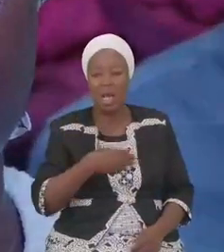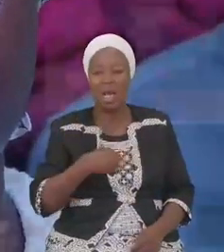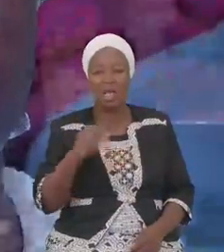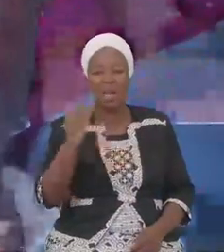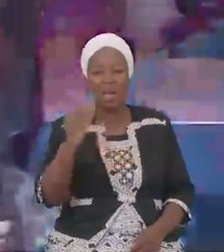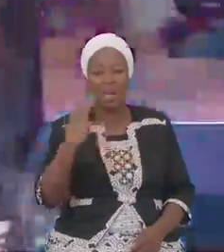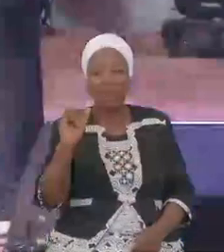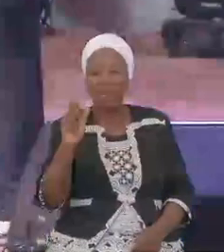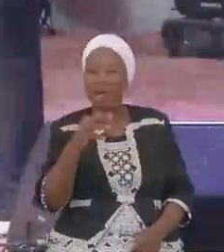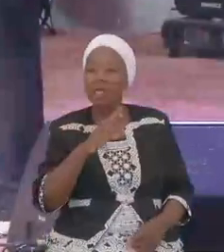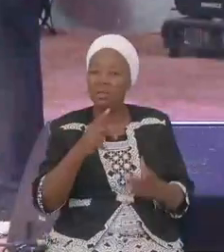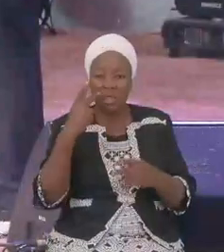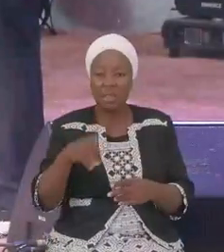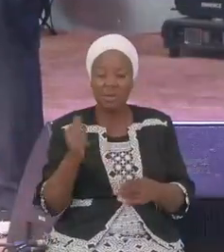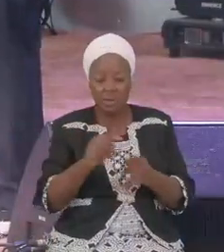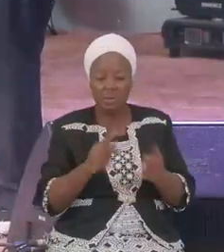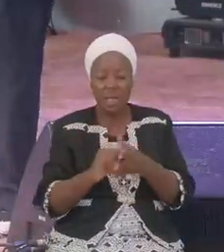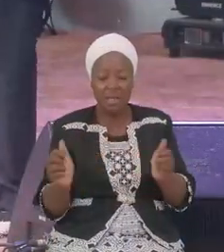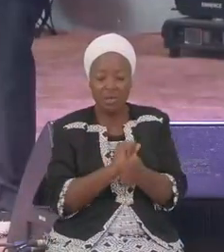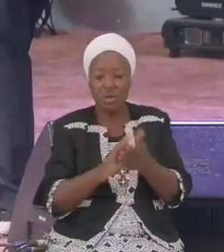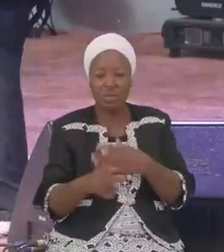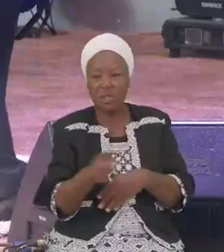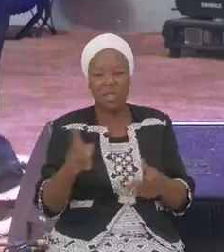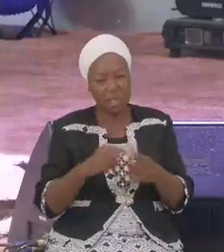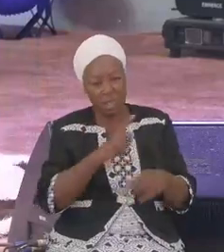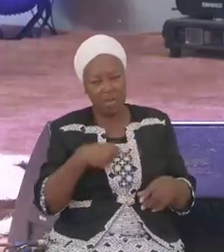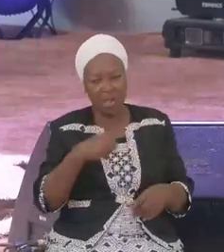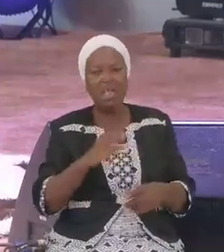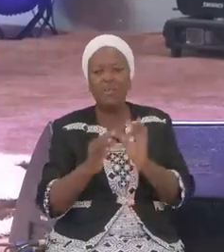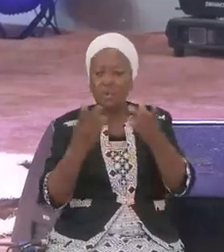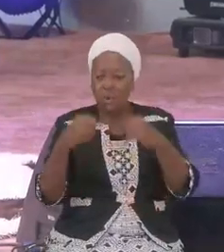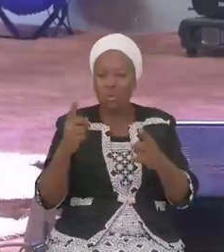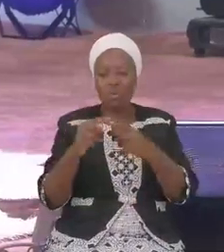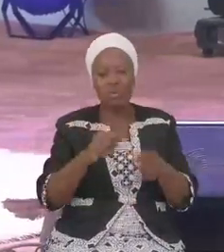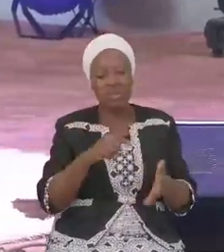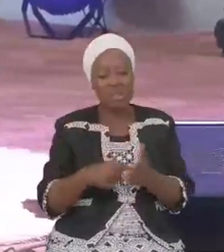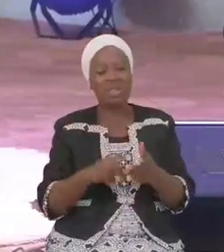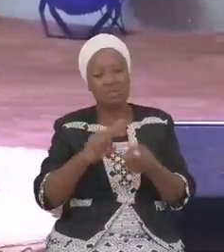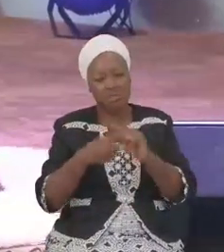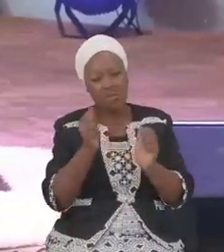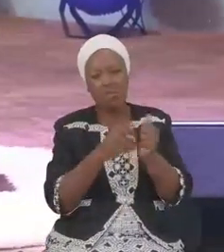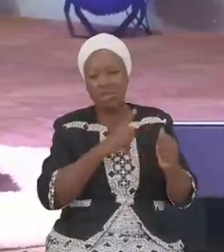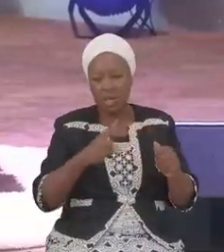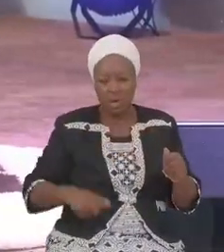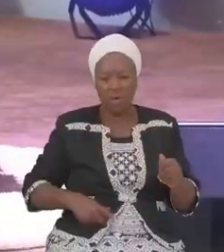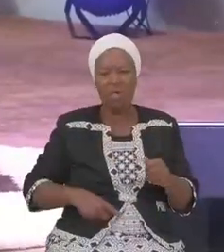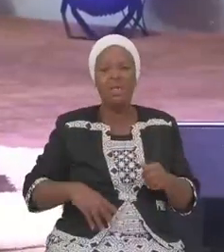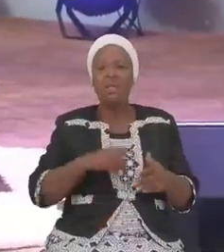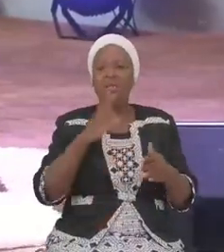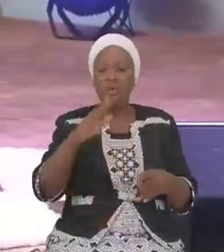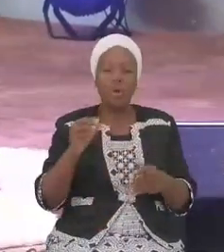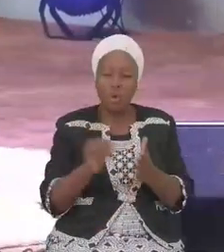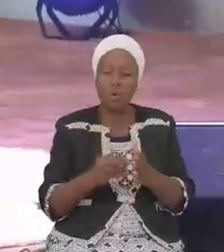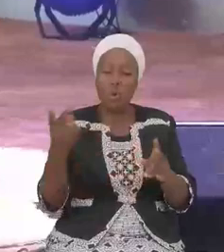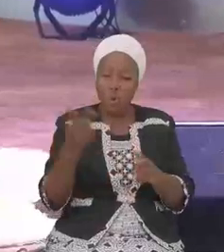dans cette relation d'alliance avec le Seigneur, le pire ennemi, ton caractère, ton comportement, ta vie,